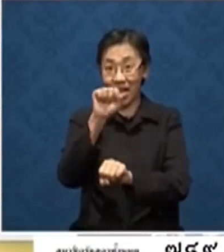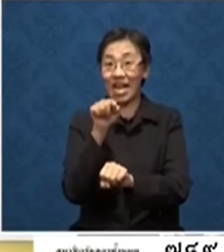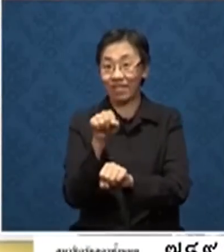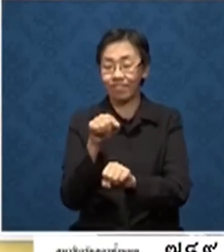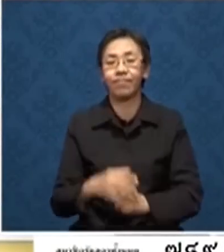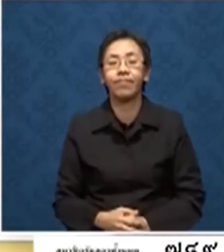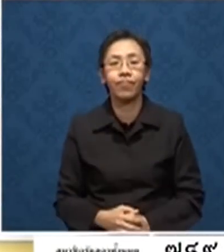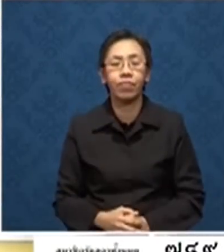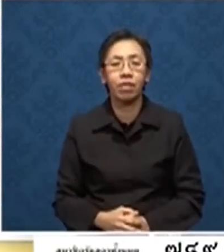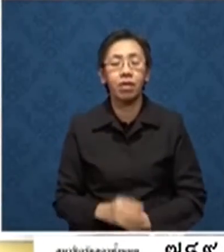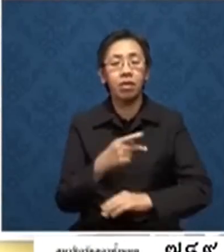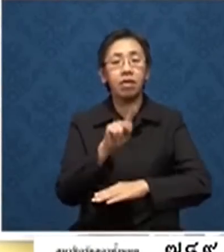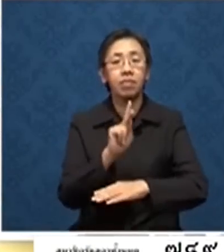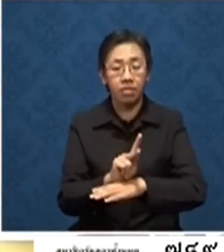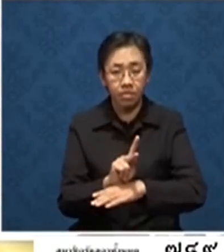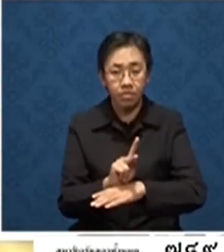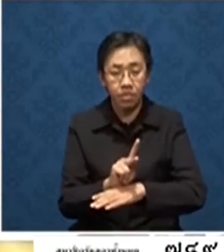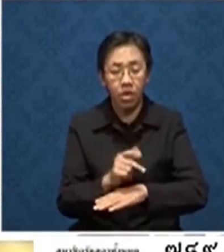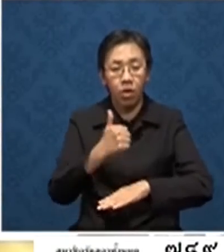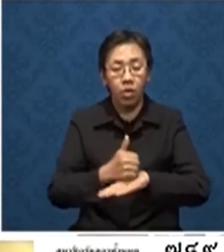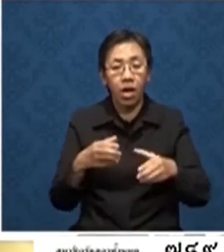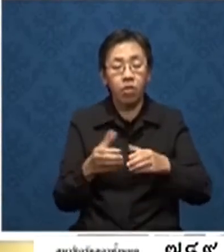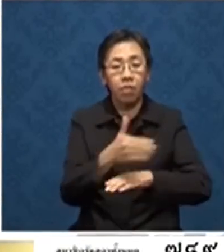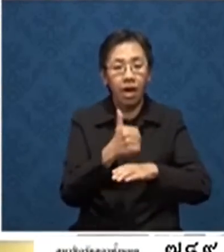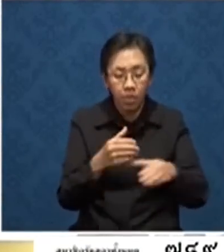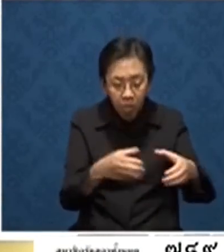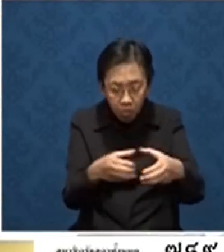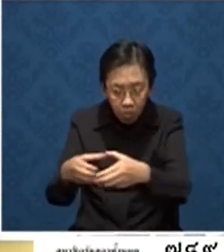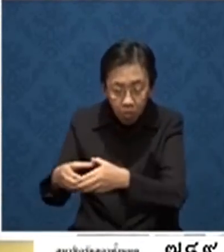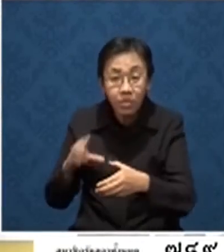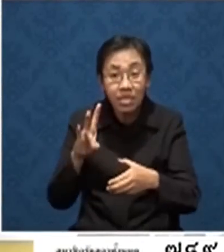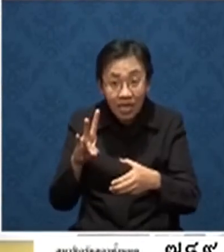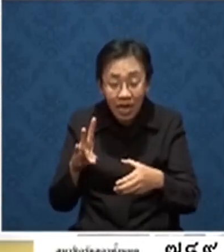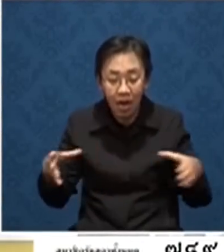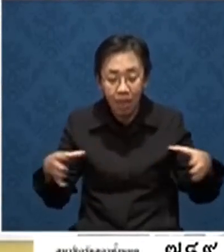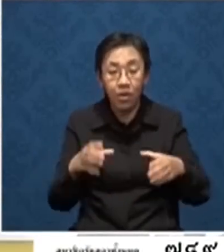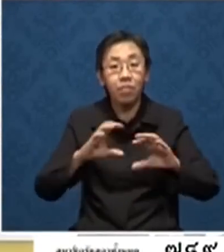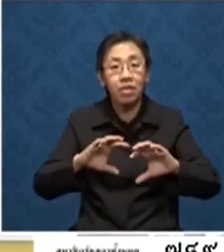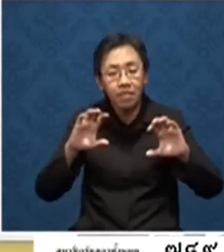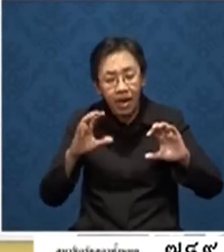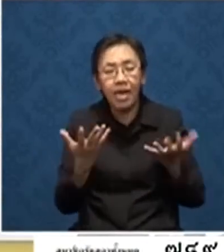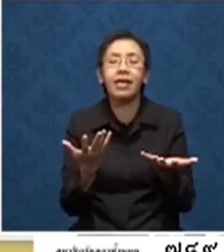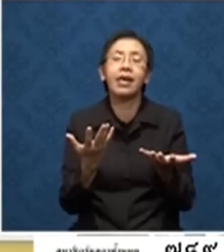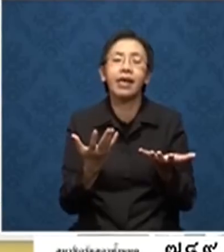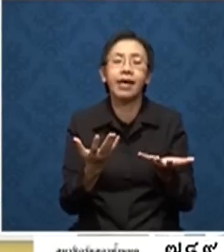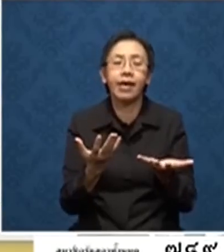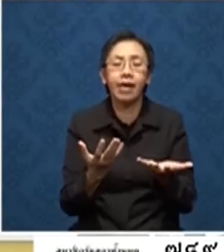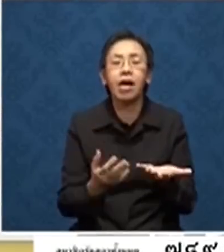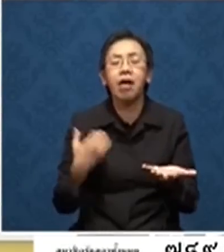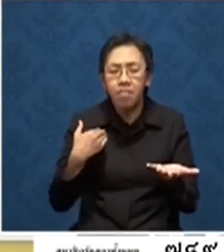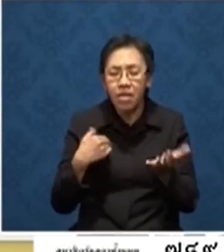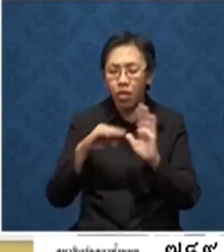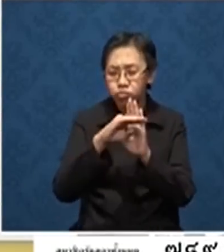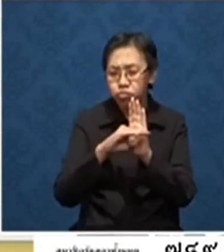ครับหัวหน้าพรรคการเมือง 7พรรคได้ที่ร่วมมาจัดตั้งรัฐบาลหรือแถลงจุดยืนของพรรคตนเอง